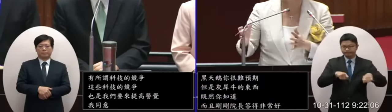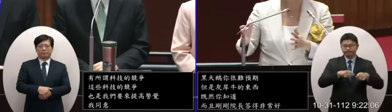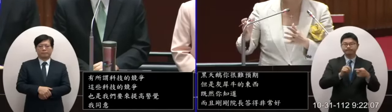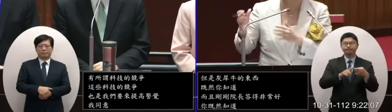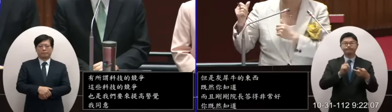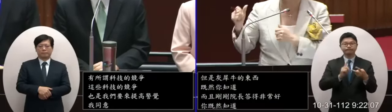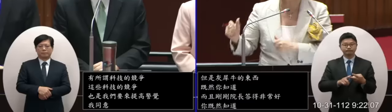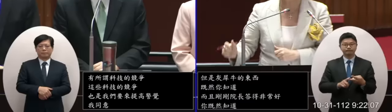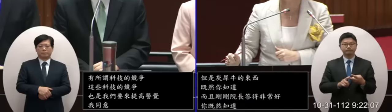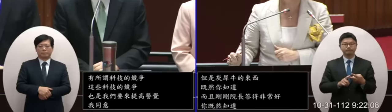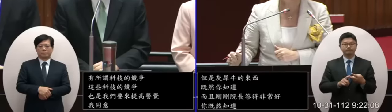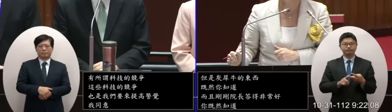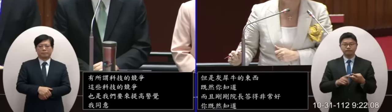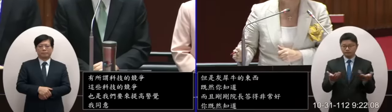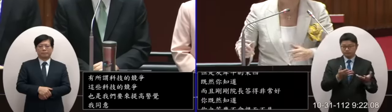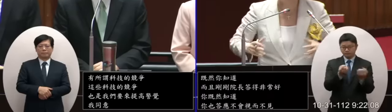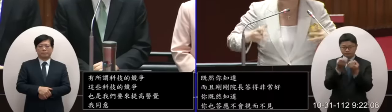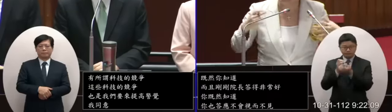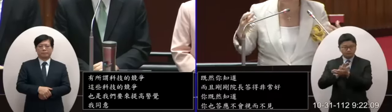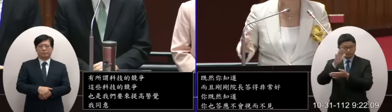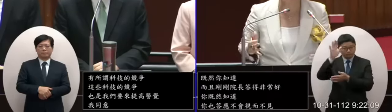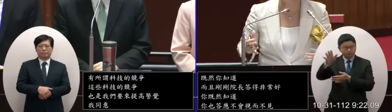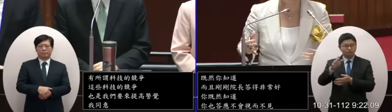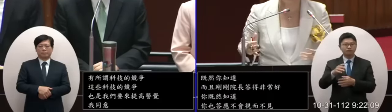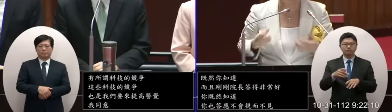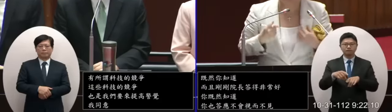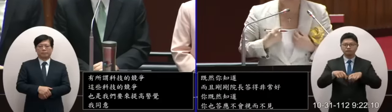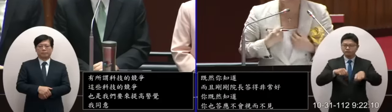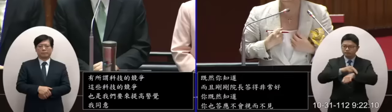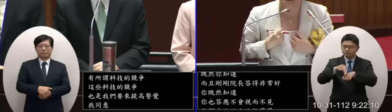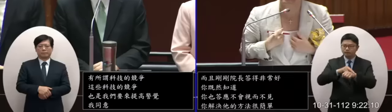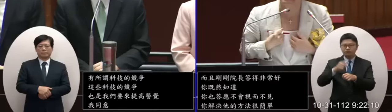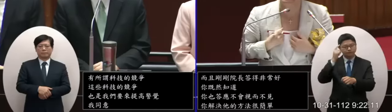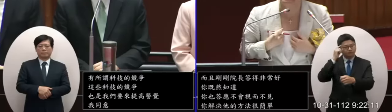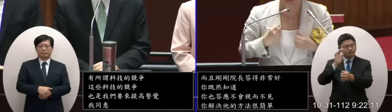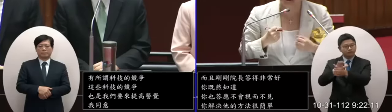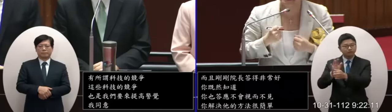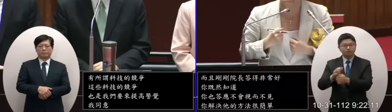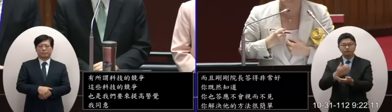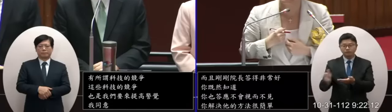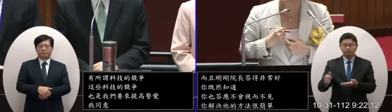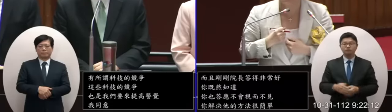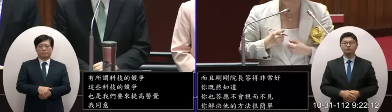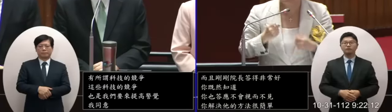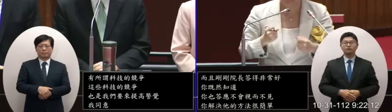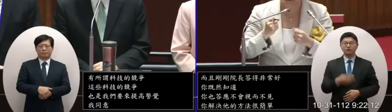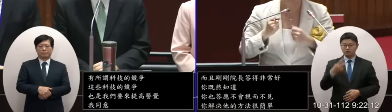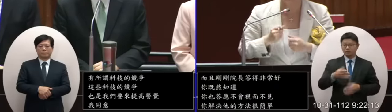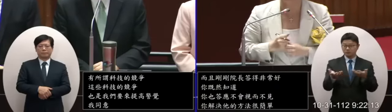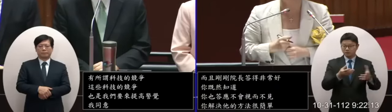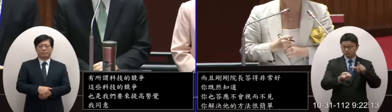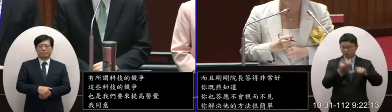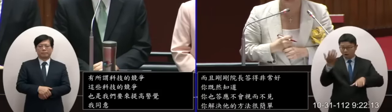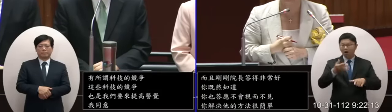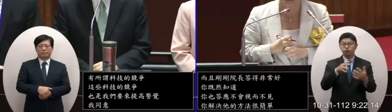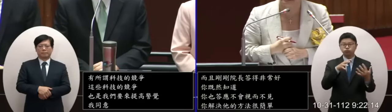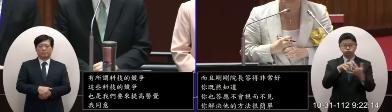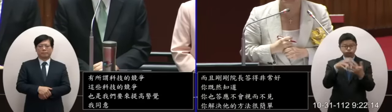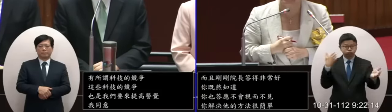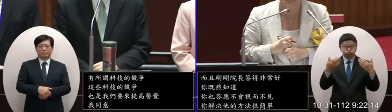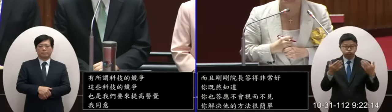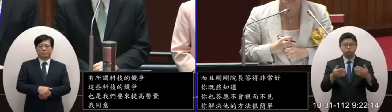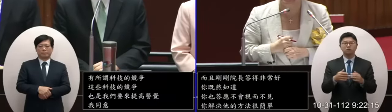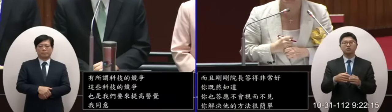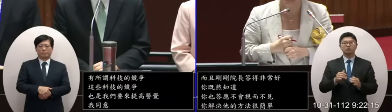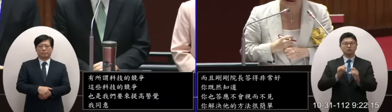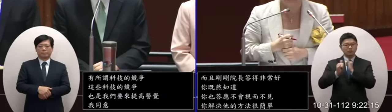个就是说你事后的因应嘛，然后你要让资讯透明，老百姓才看得见，老百姓才知道，老百姓也才知道你做事